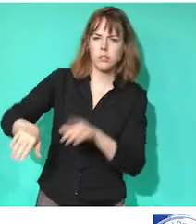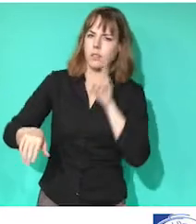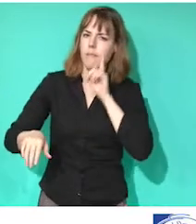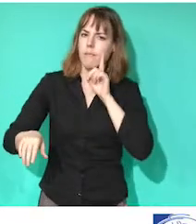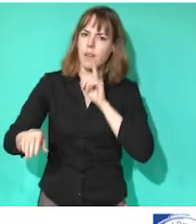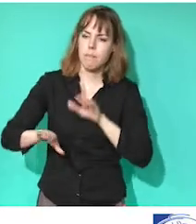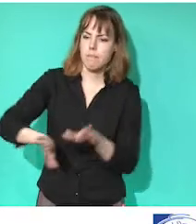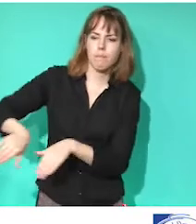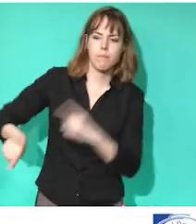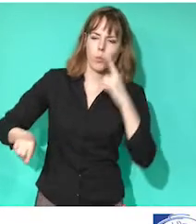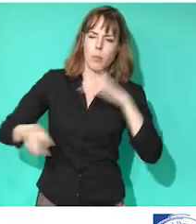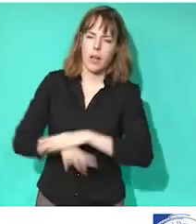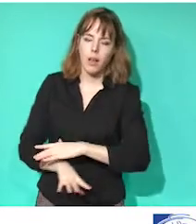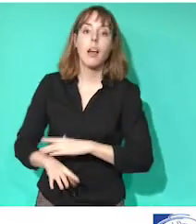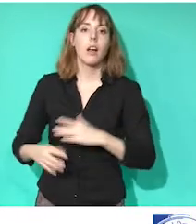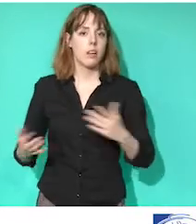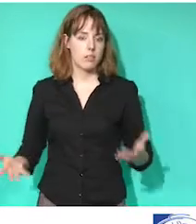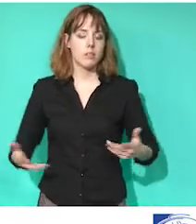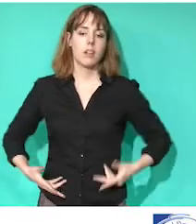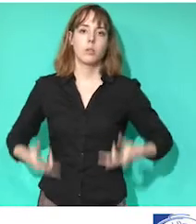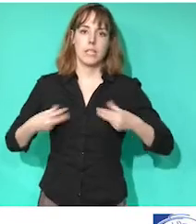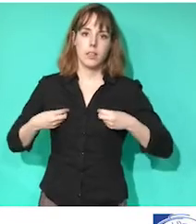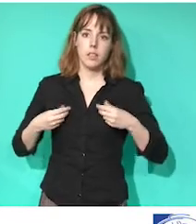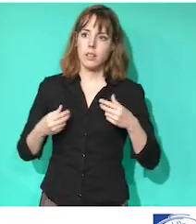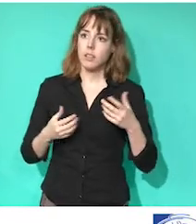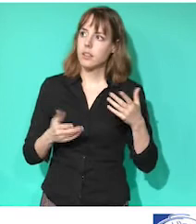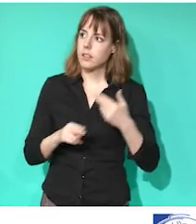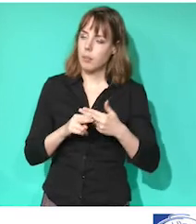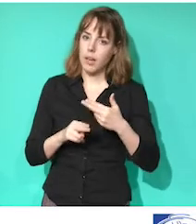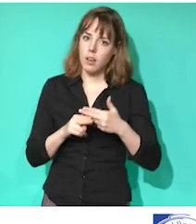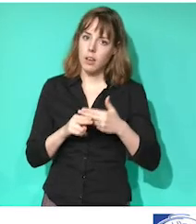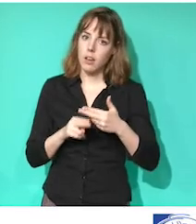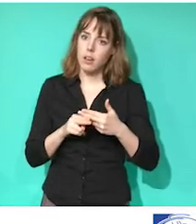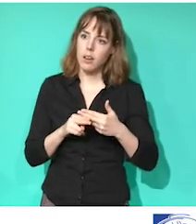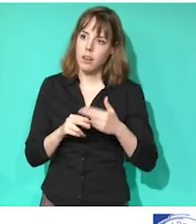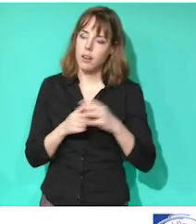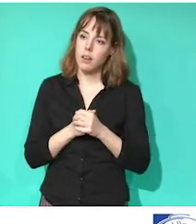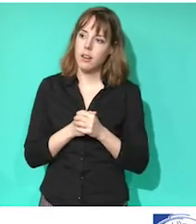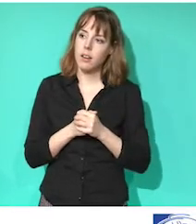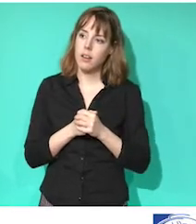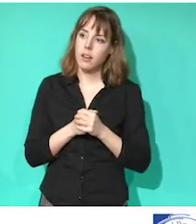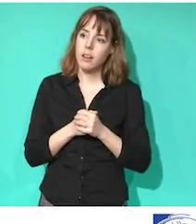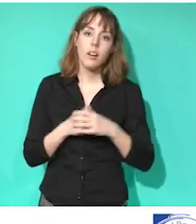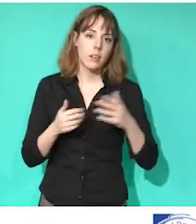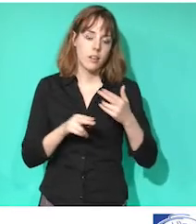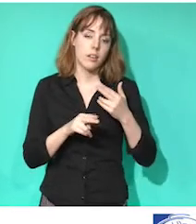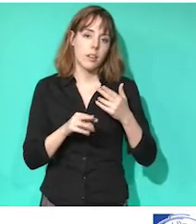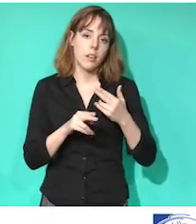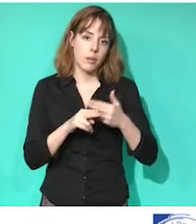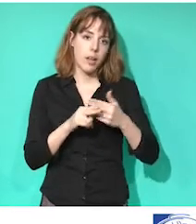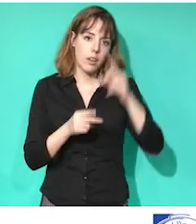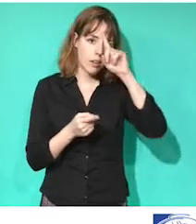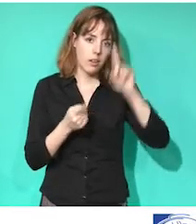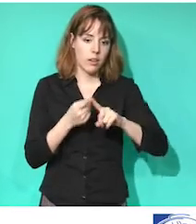publique, avec d'abord un atelier qui s'appelle Led by Her. Yes. Indeed. Et what donc, c'était un atelier sur